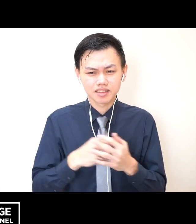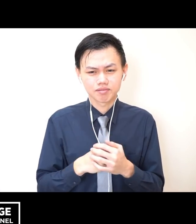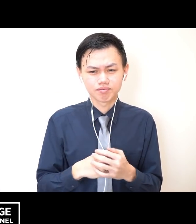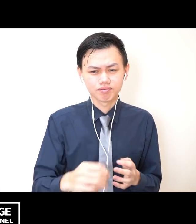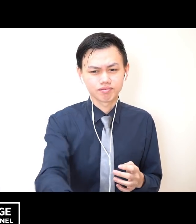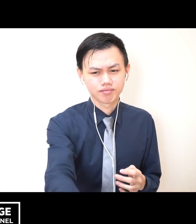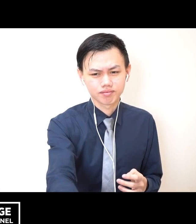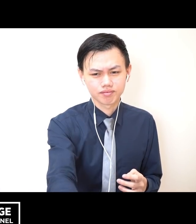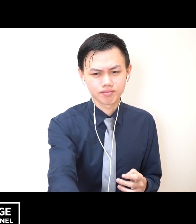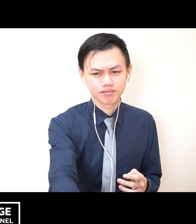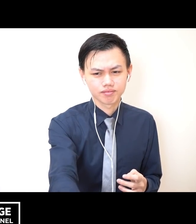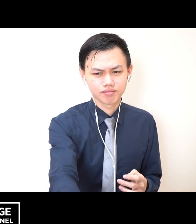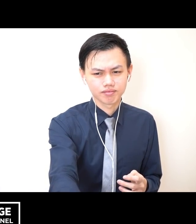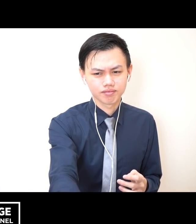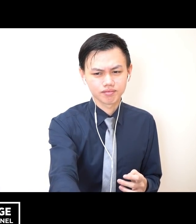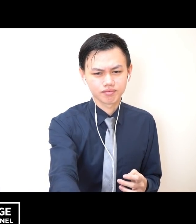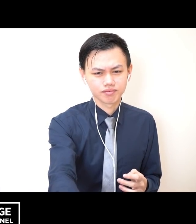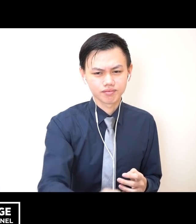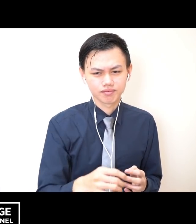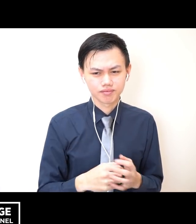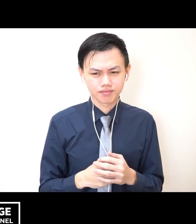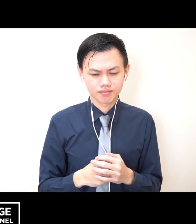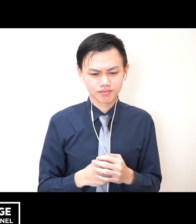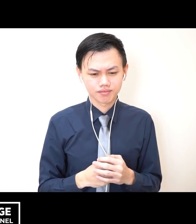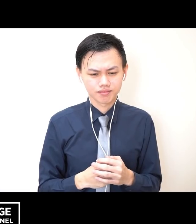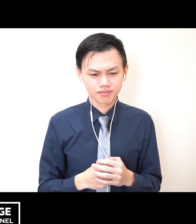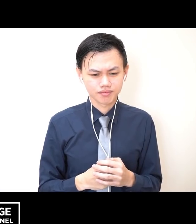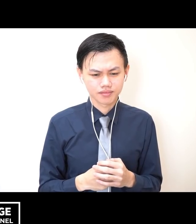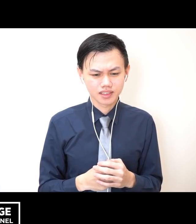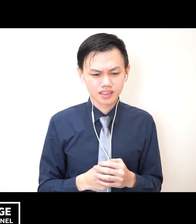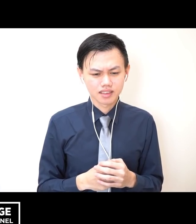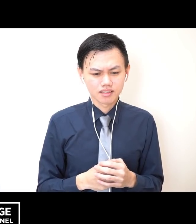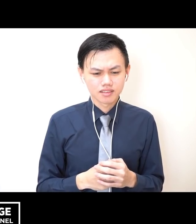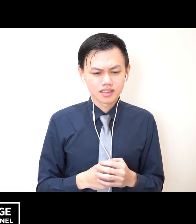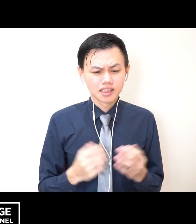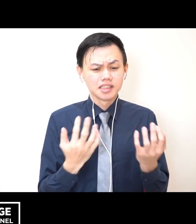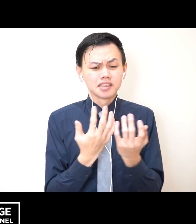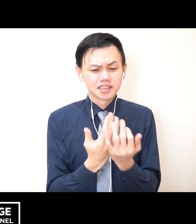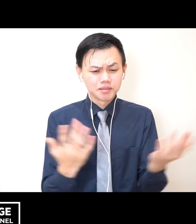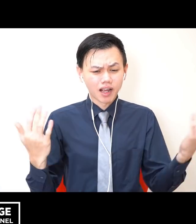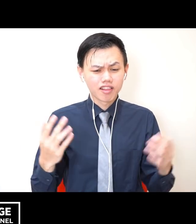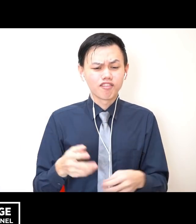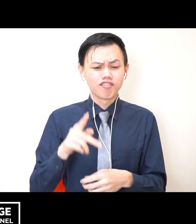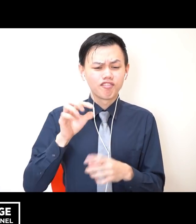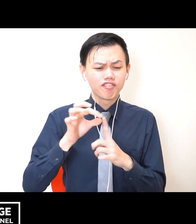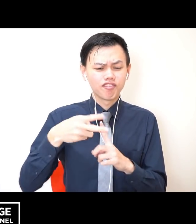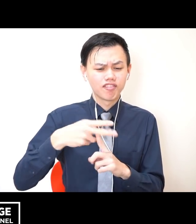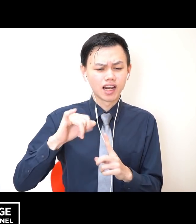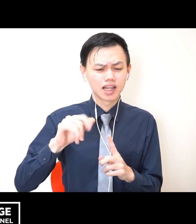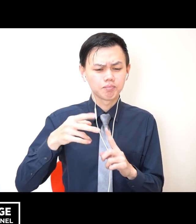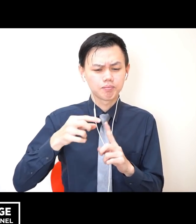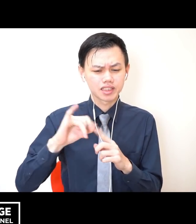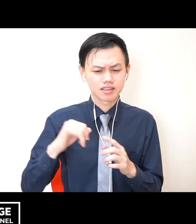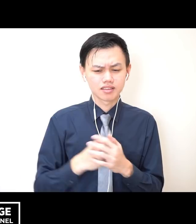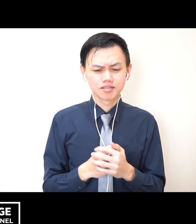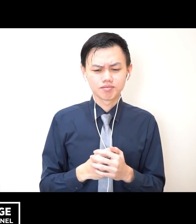menuliskan kepada jemaat di Filipi sesuatu hal yang sangat indah, pesan yang sangat indah. Dia berkata begini, Filipi 2 ayat yang kelima, hendaklah